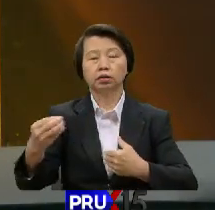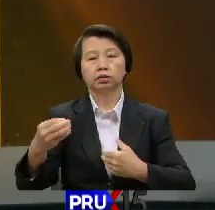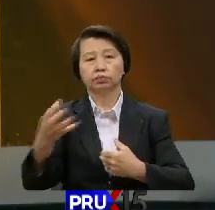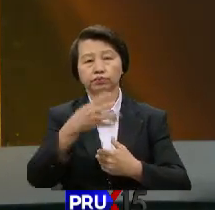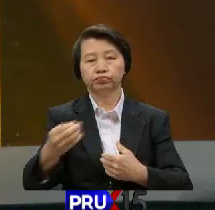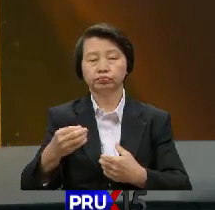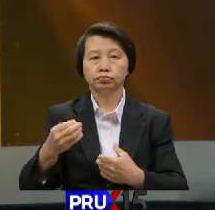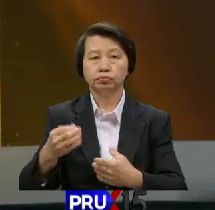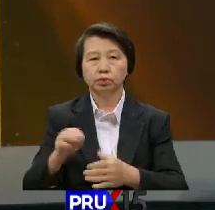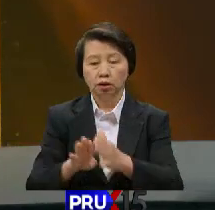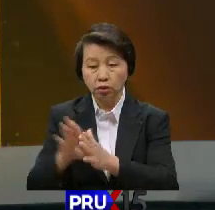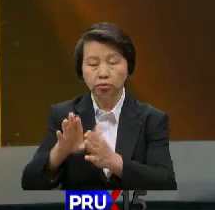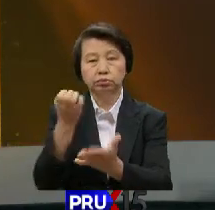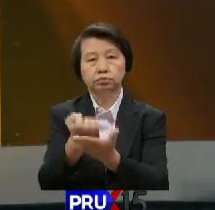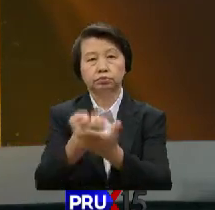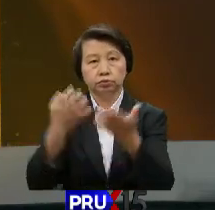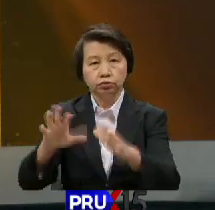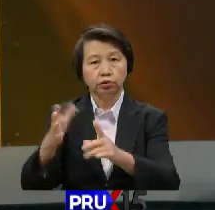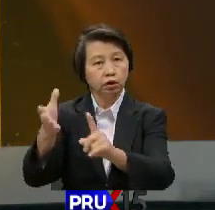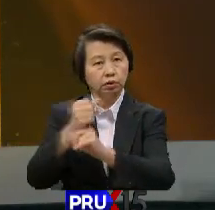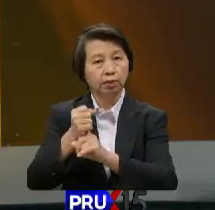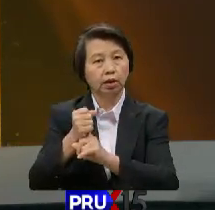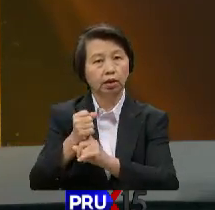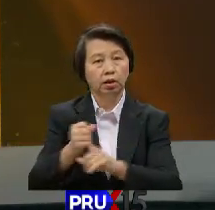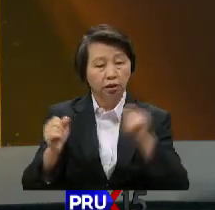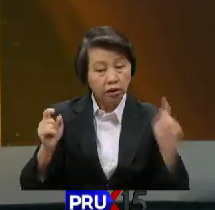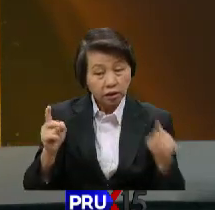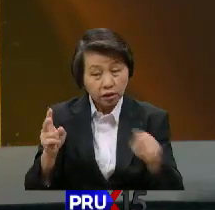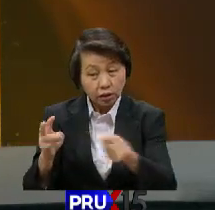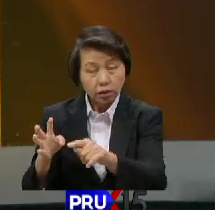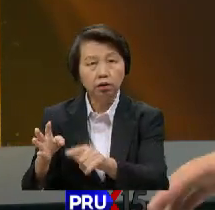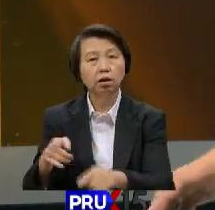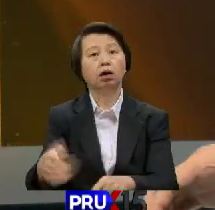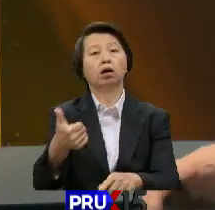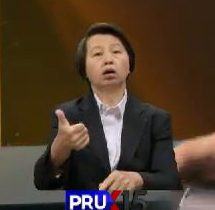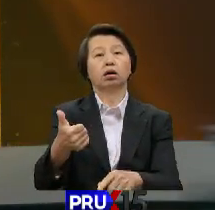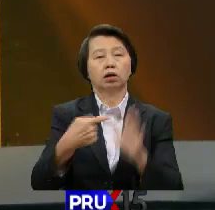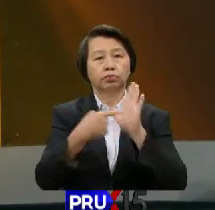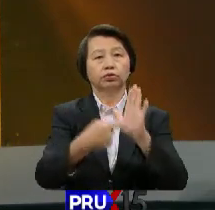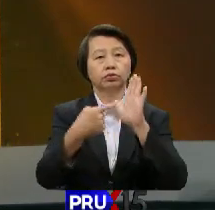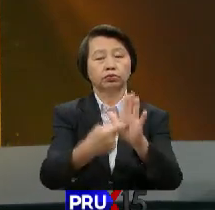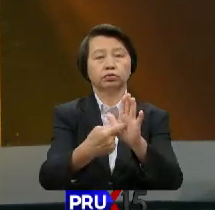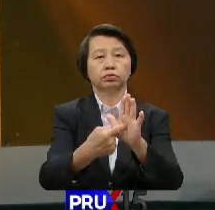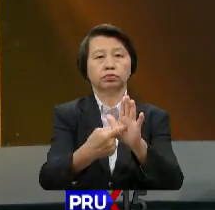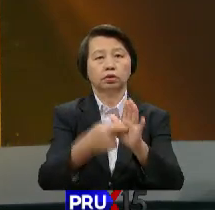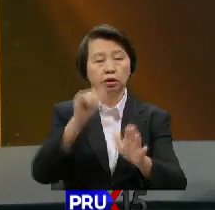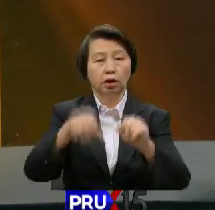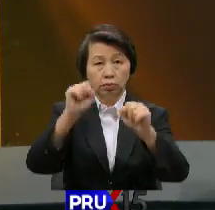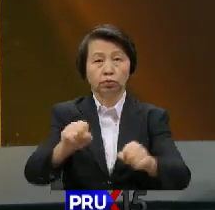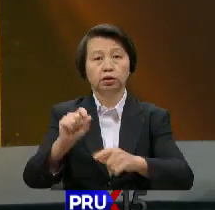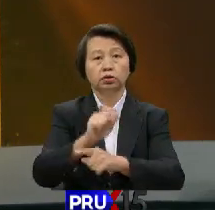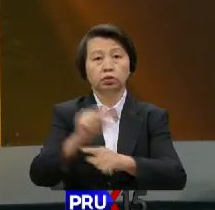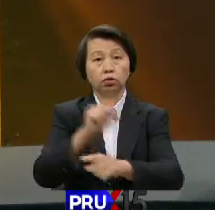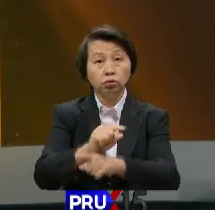di segi pertumbuhan ekonomi telah dicapai ini merupakan satu antara petunjuk-petunjuk yang boleh